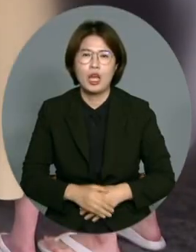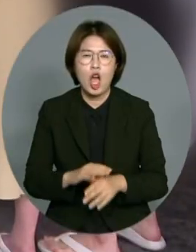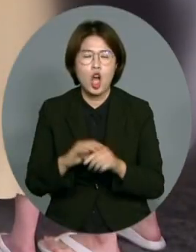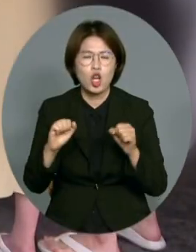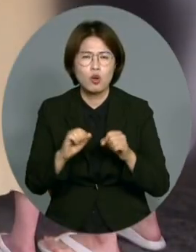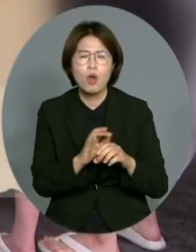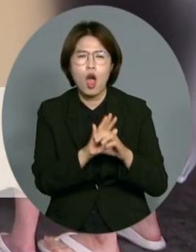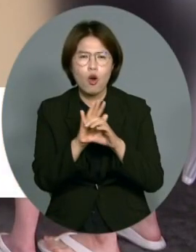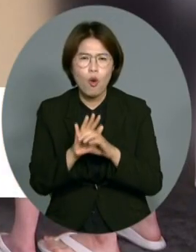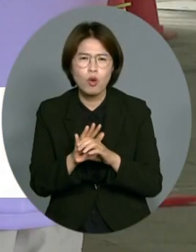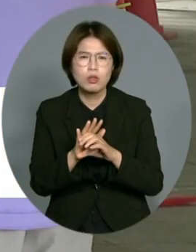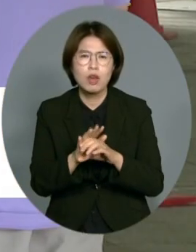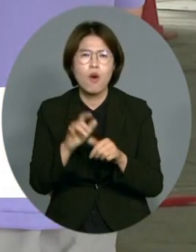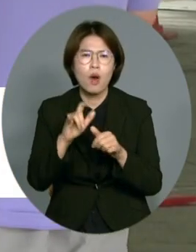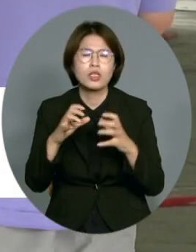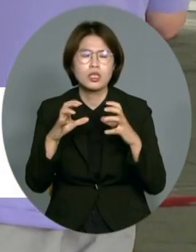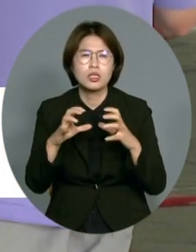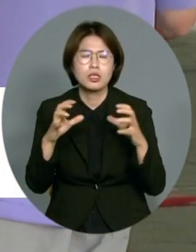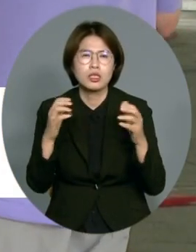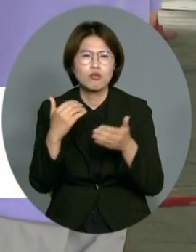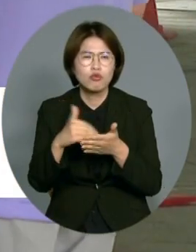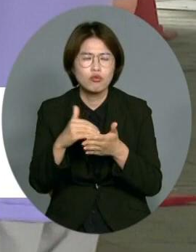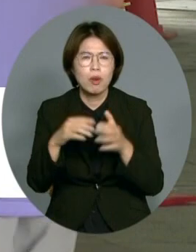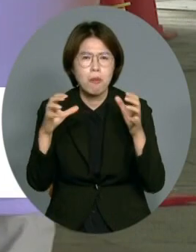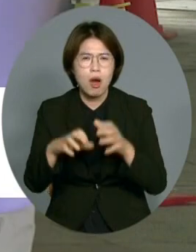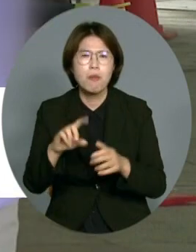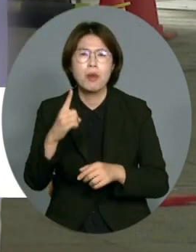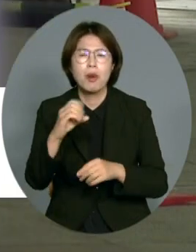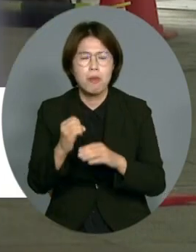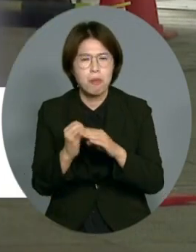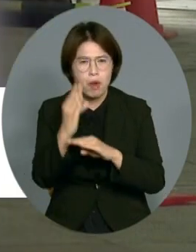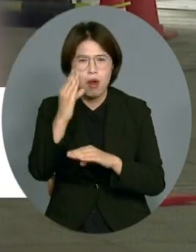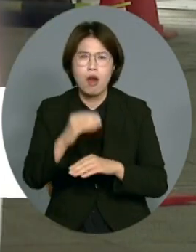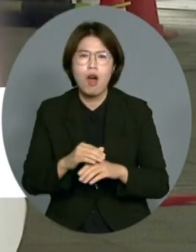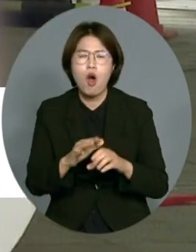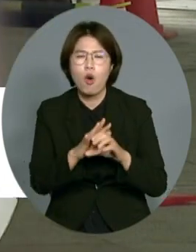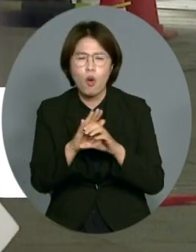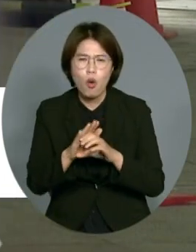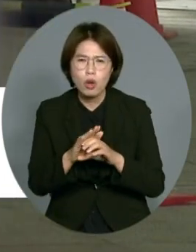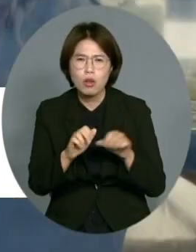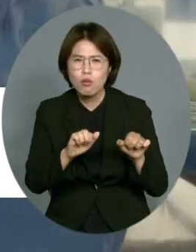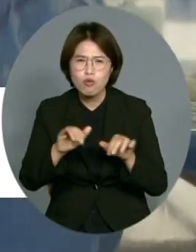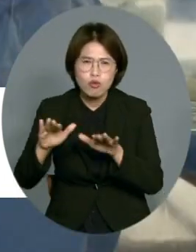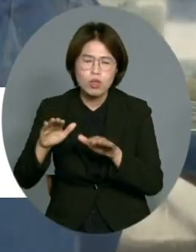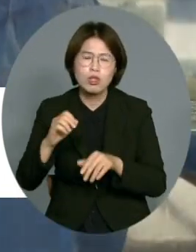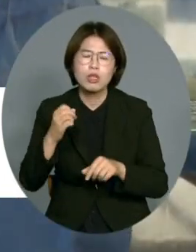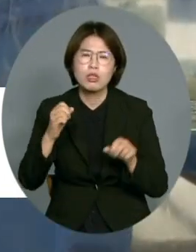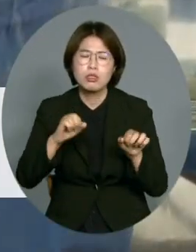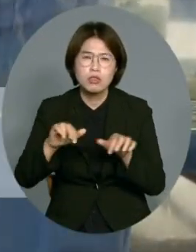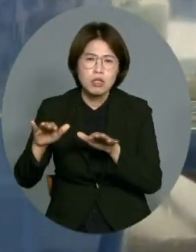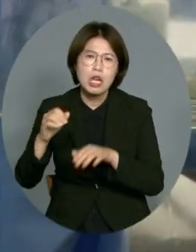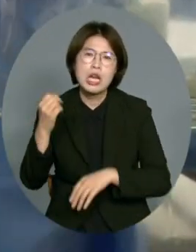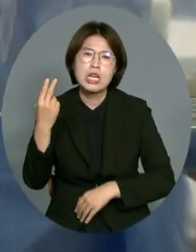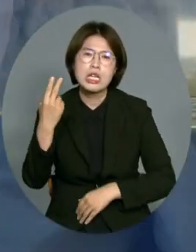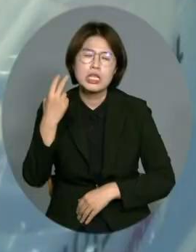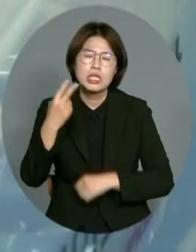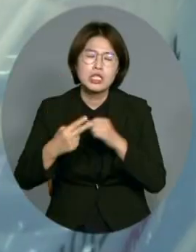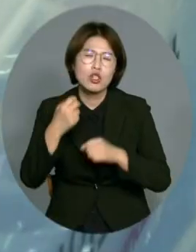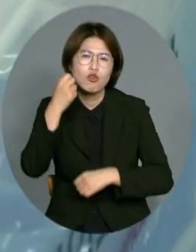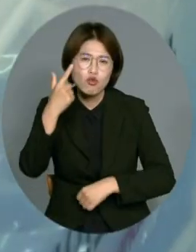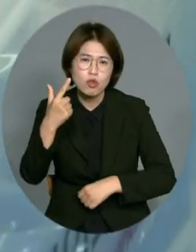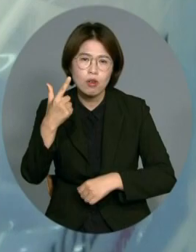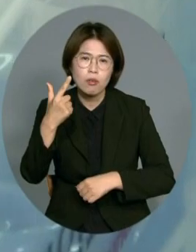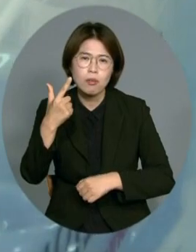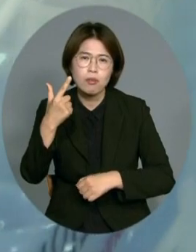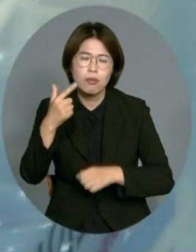경북의 코로나19 누적 확진자가 100만 명을 넘어섰습니다. 코로나 사태 2년 6개월 만에 도민의 절반